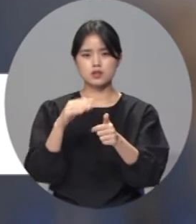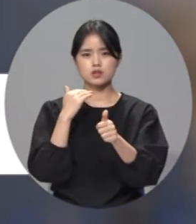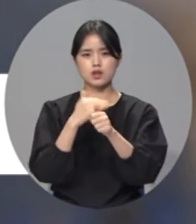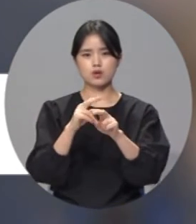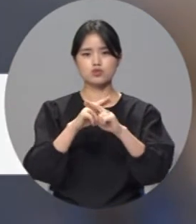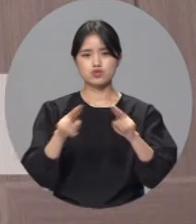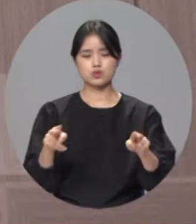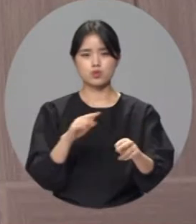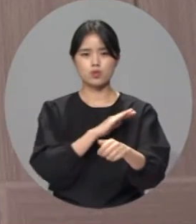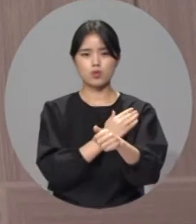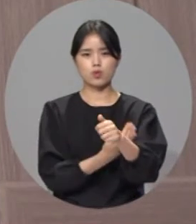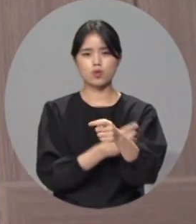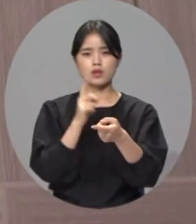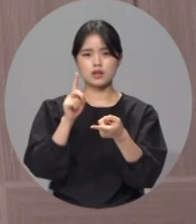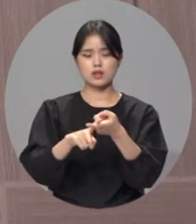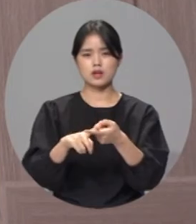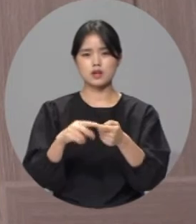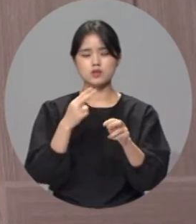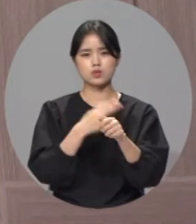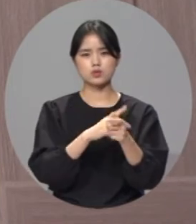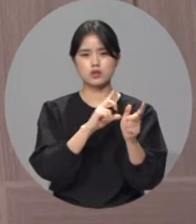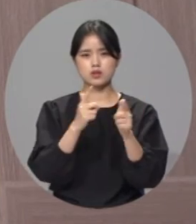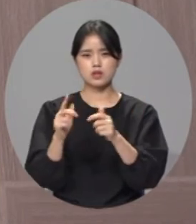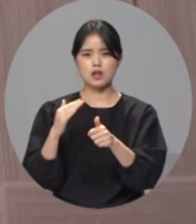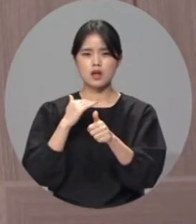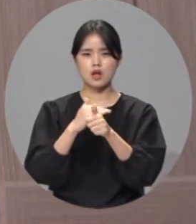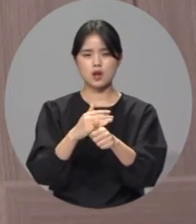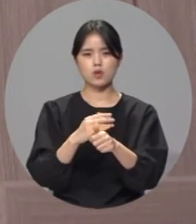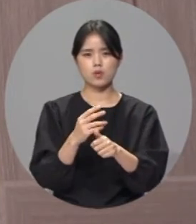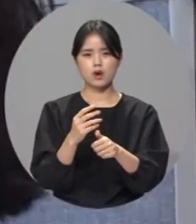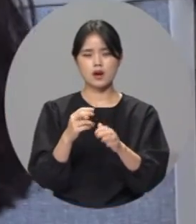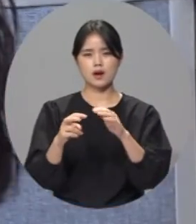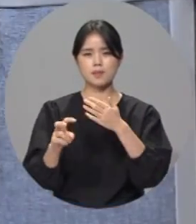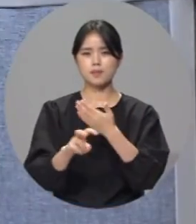처분 취소 청구 건에 대해 이달 초 교사들의 해고가 위법하다 낸 결정을 내렸습니다